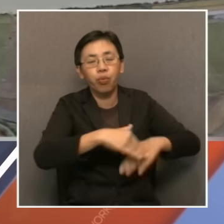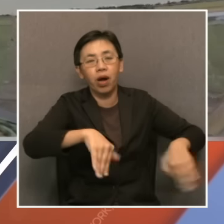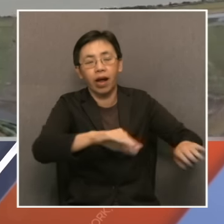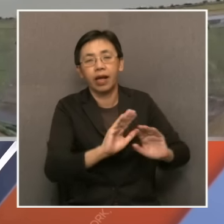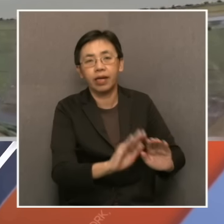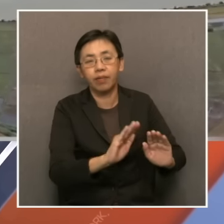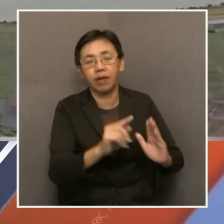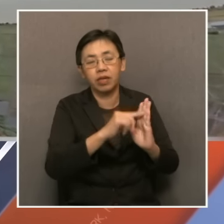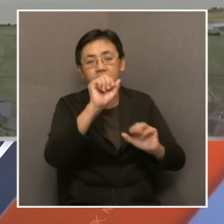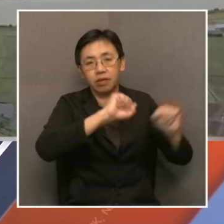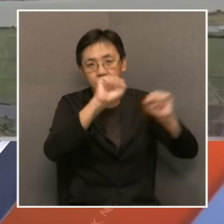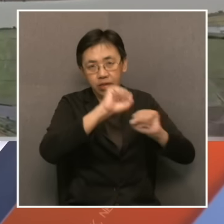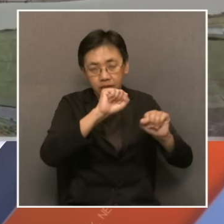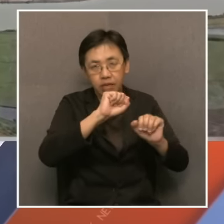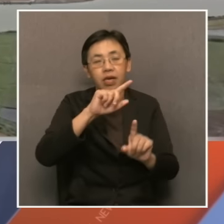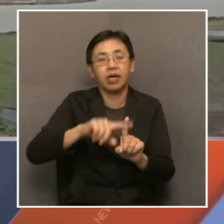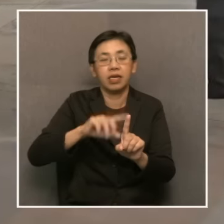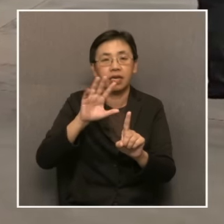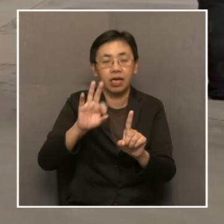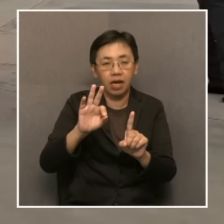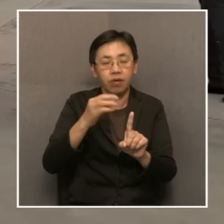15กันยายนที่จะถึงนี้ค่ะ